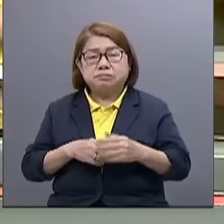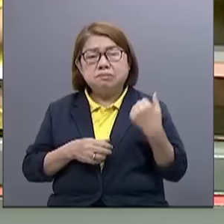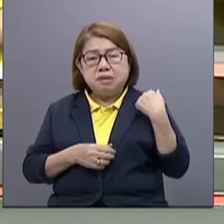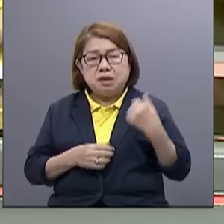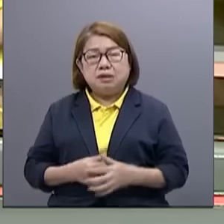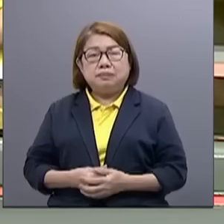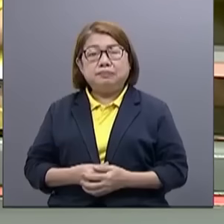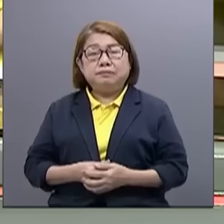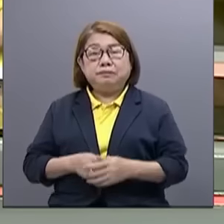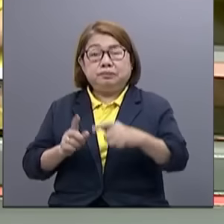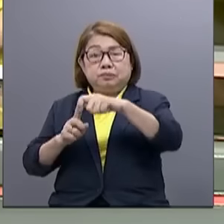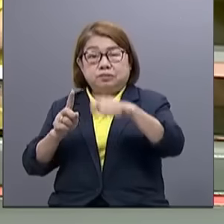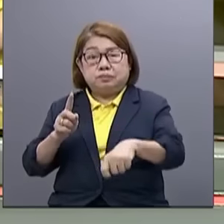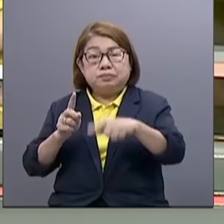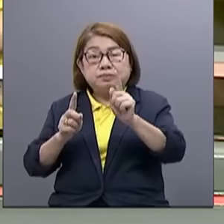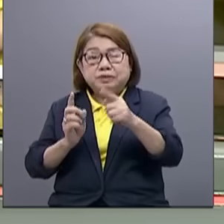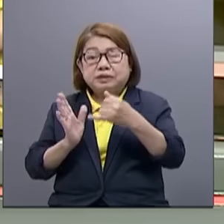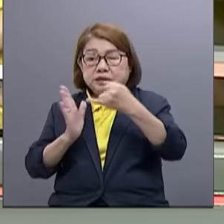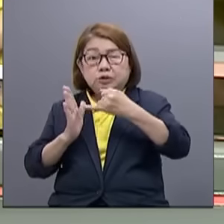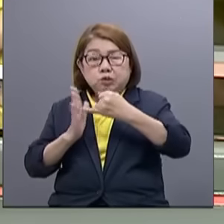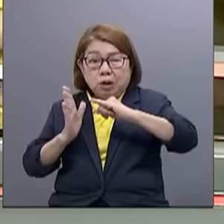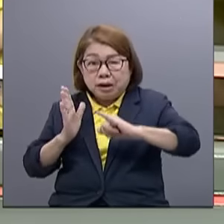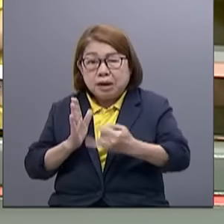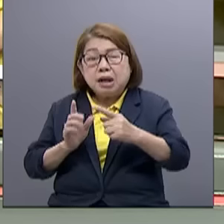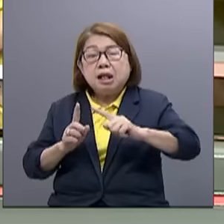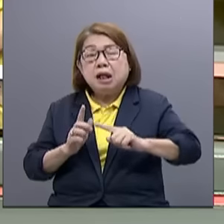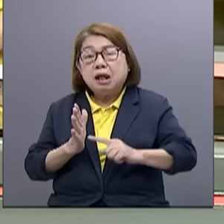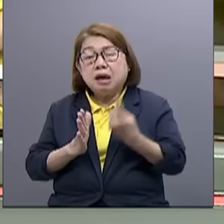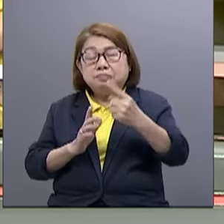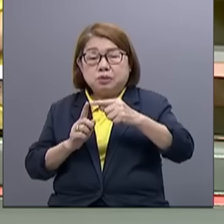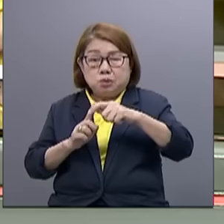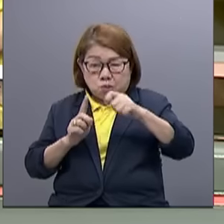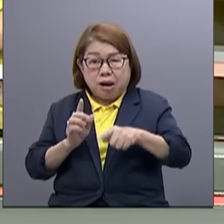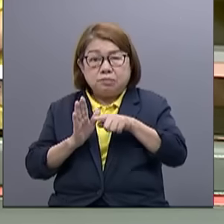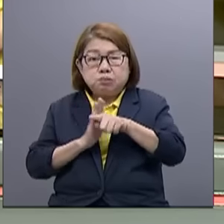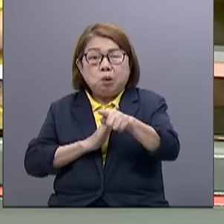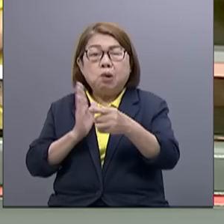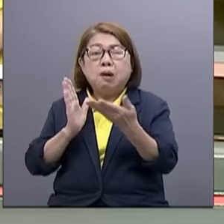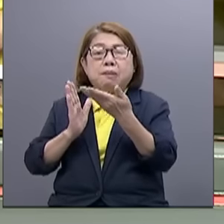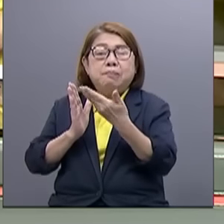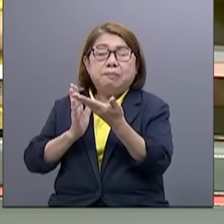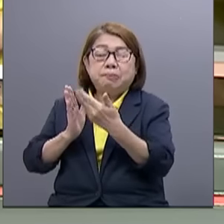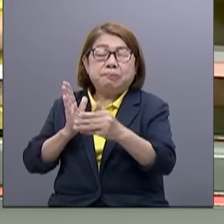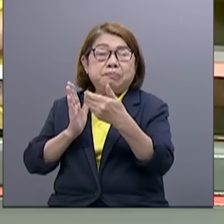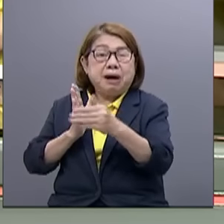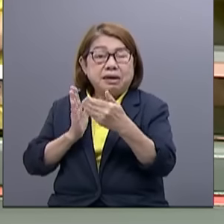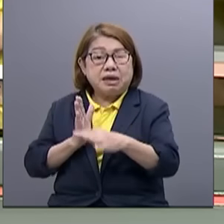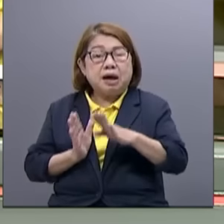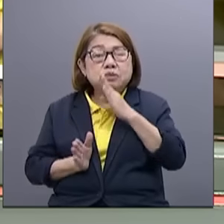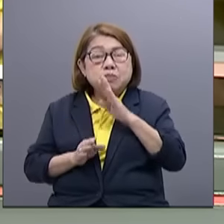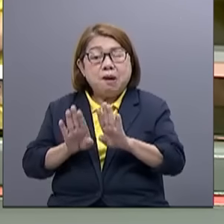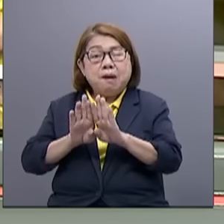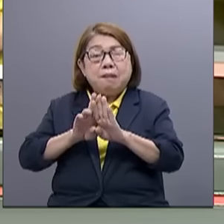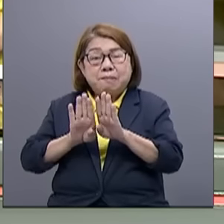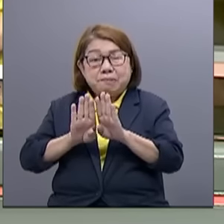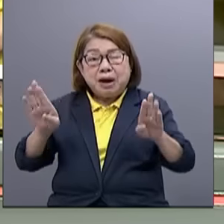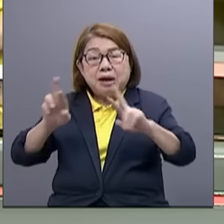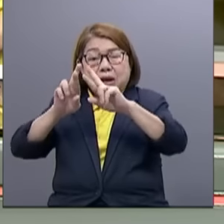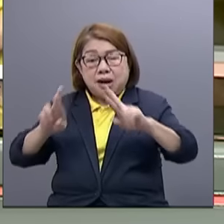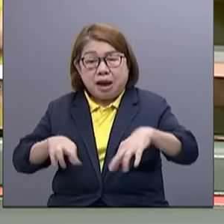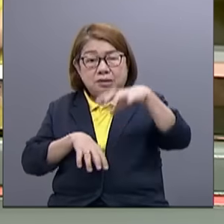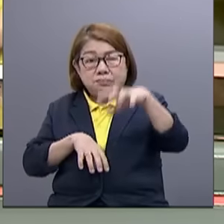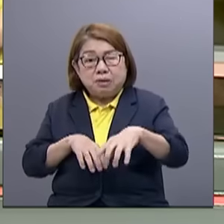โคราชเป็นประตูสู่อีสานนะคะถ้าเจาะตลาดโคราชได้ก็อาจจะหมายถึงเส้นทางที่จะเชื่อมโยงการบริโภ